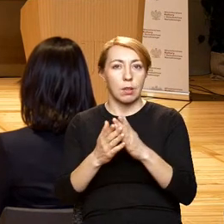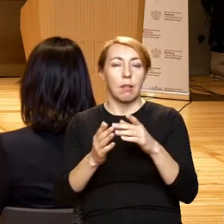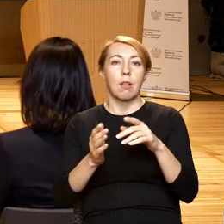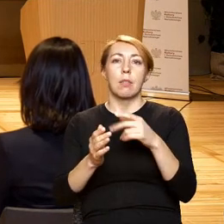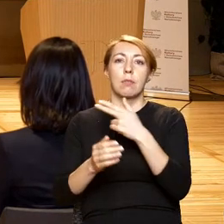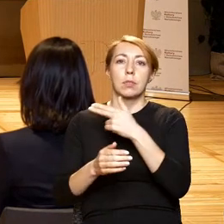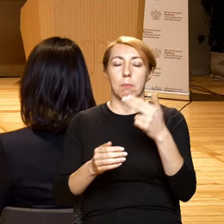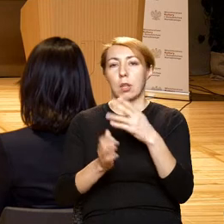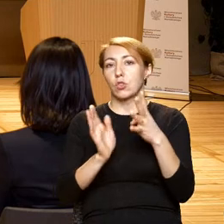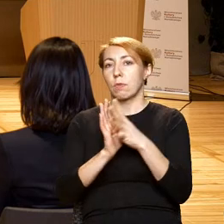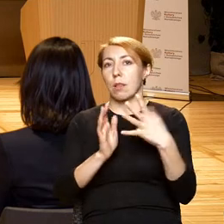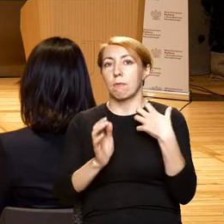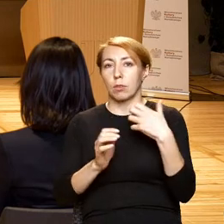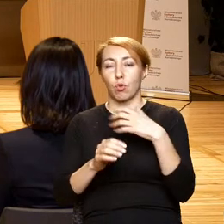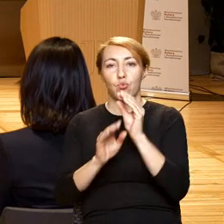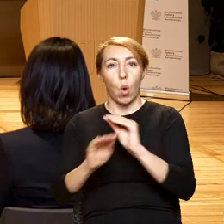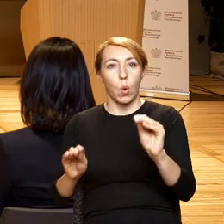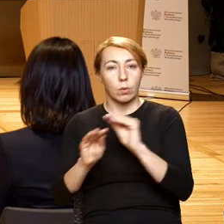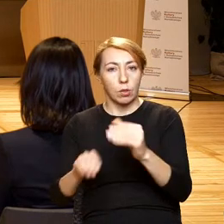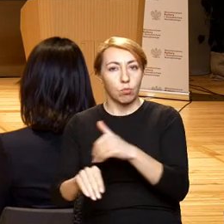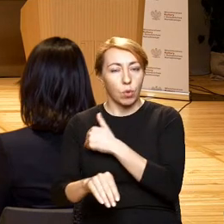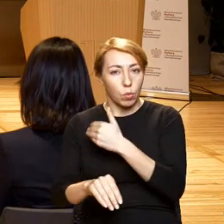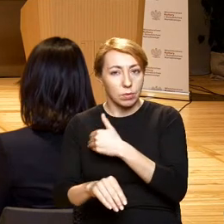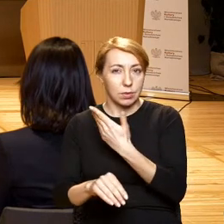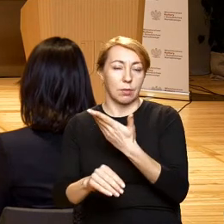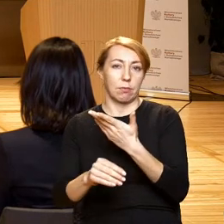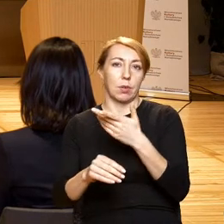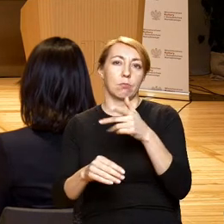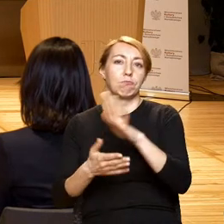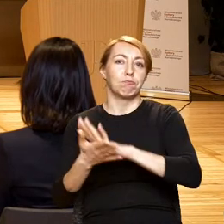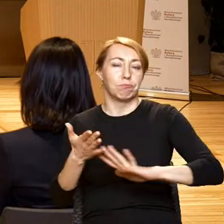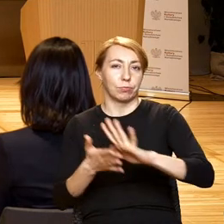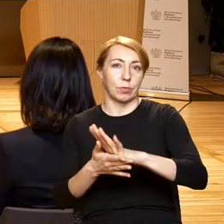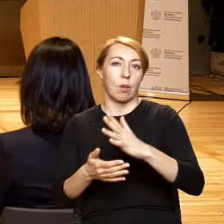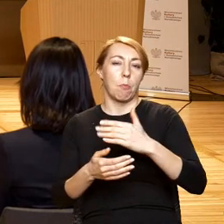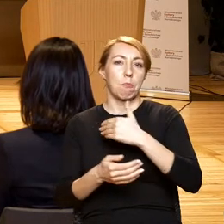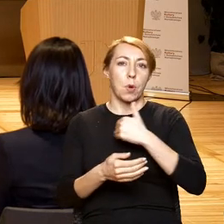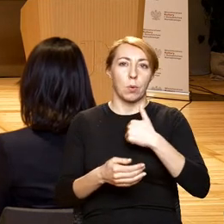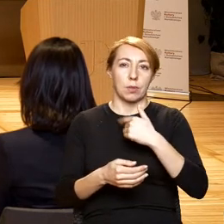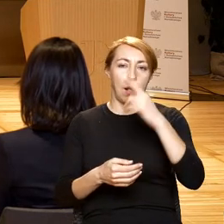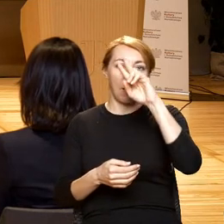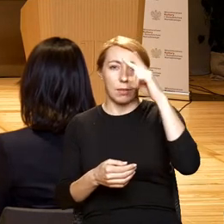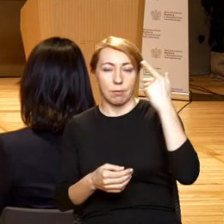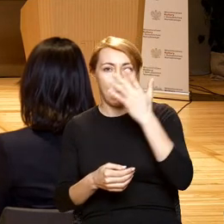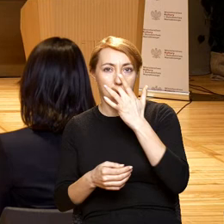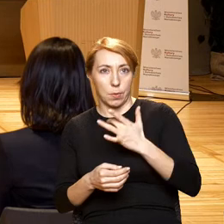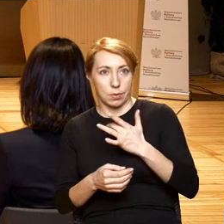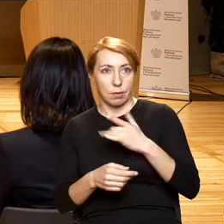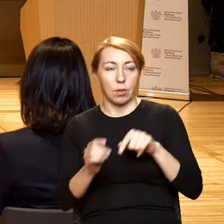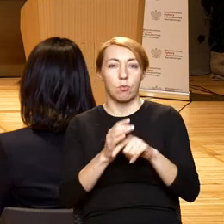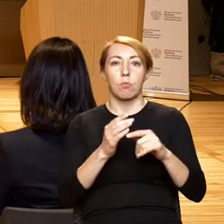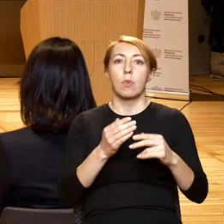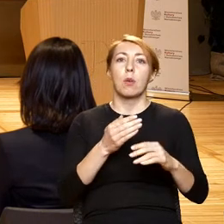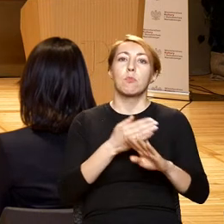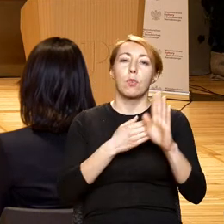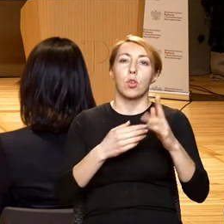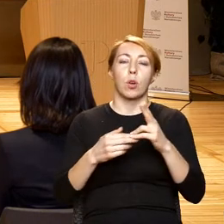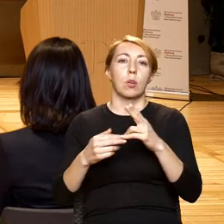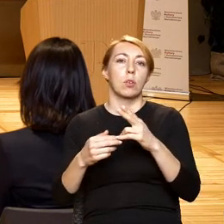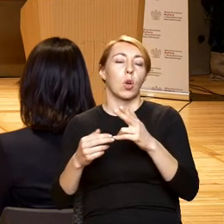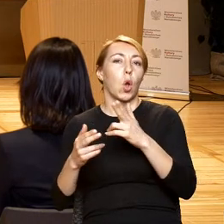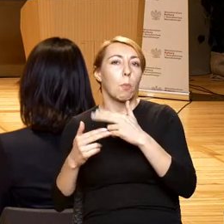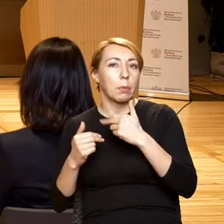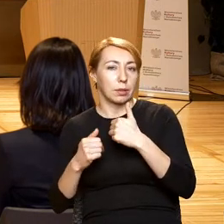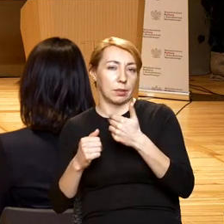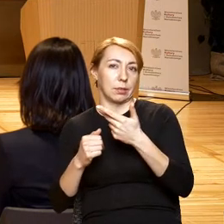XIX-wiecznego szkolnictwa w Królestwie Polskim oraz na ziemiach litewskich i ruskich dawnej Rzeczpospolitej. Przewodniczący Komitetu Historii Nauki i